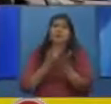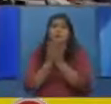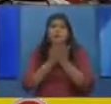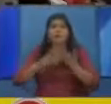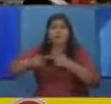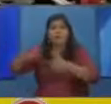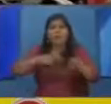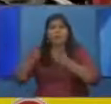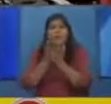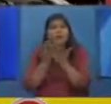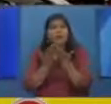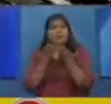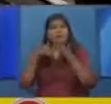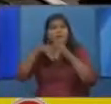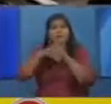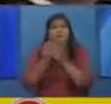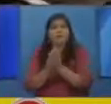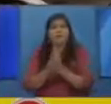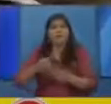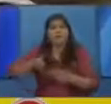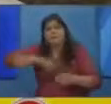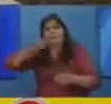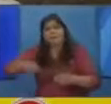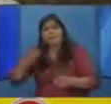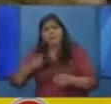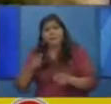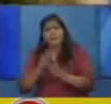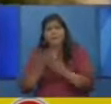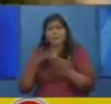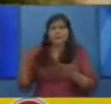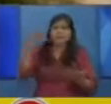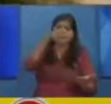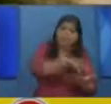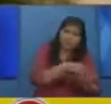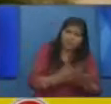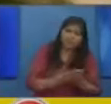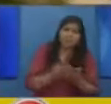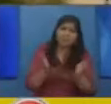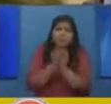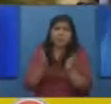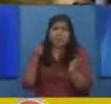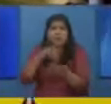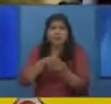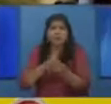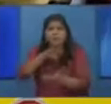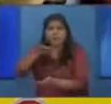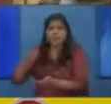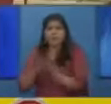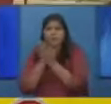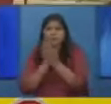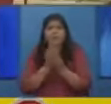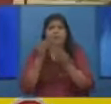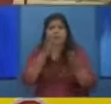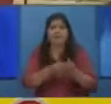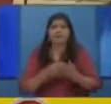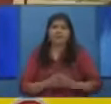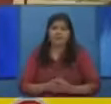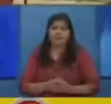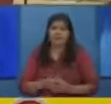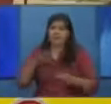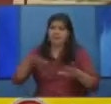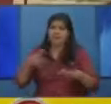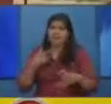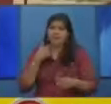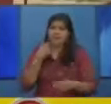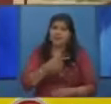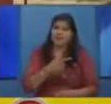चलते फिरते पुस्तकालय के साथ किसी न किसी गांव में पहुंच जाती है और वहां बच्चों को पढ़ाती है। बच्चे उन्हें प्यार